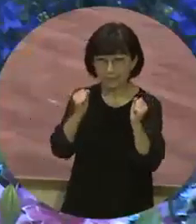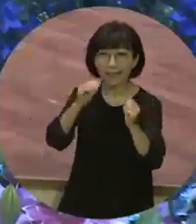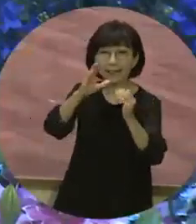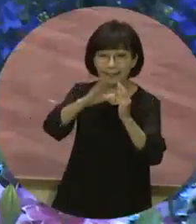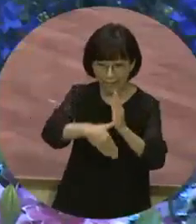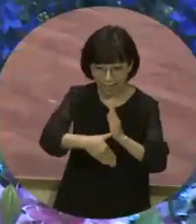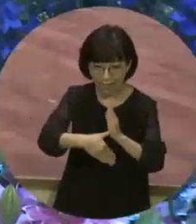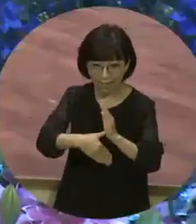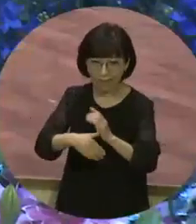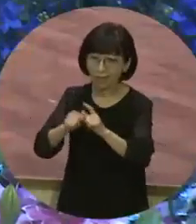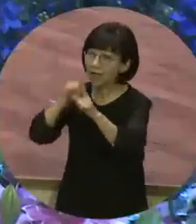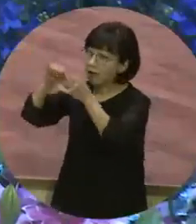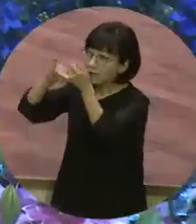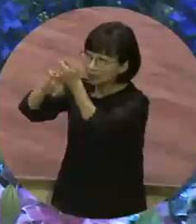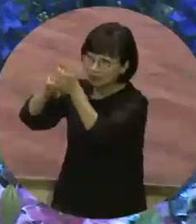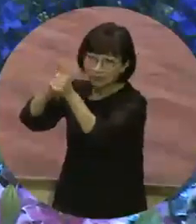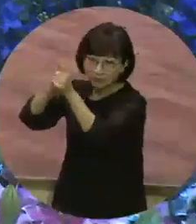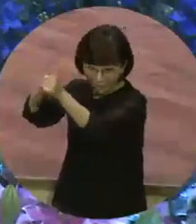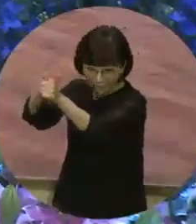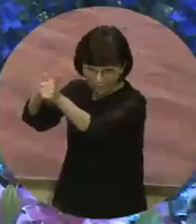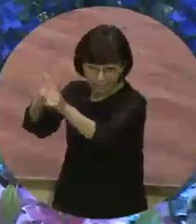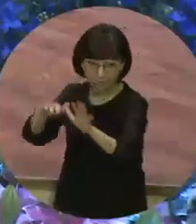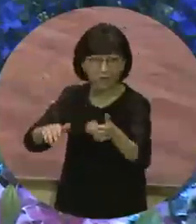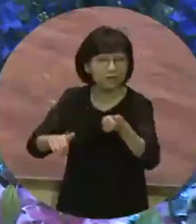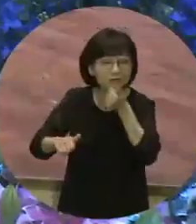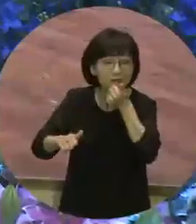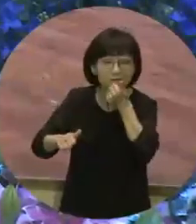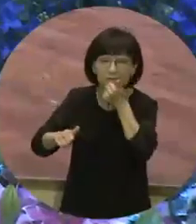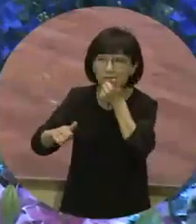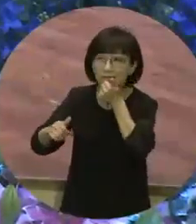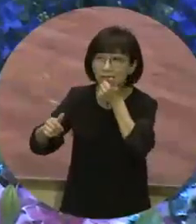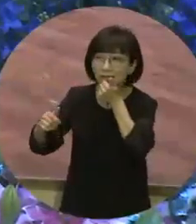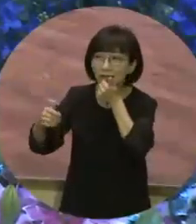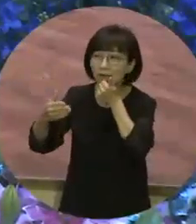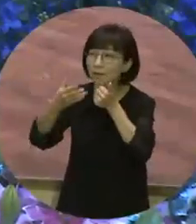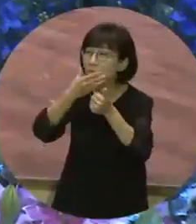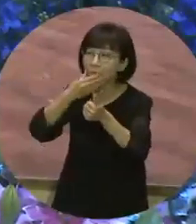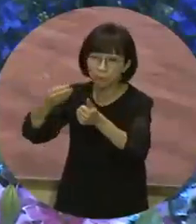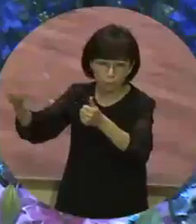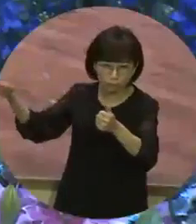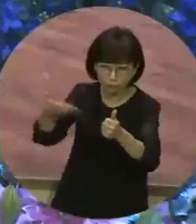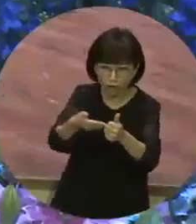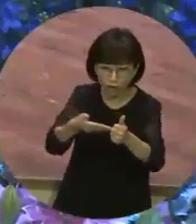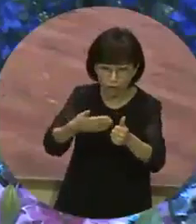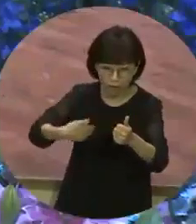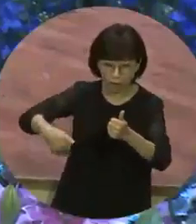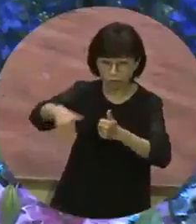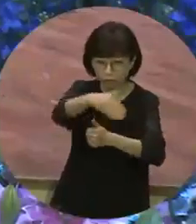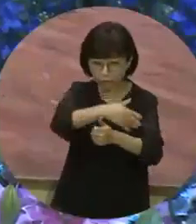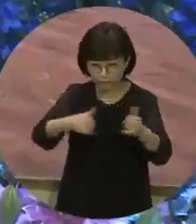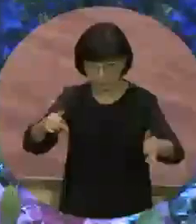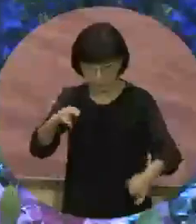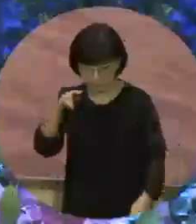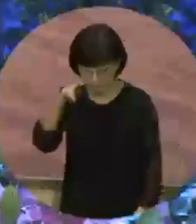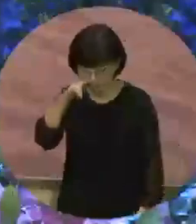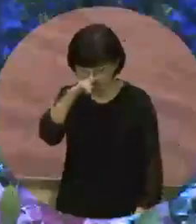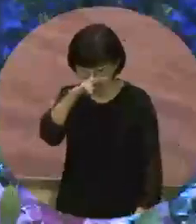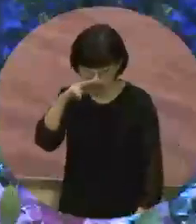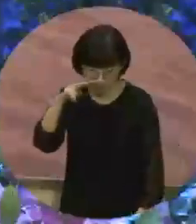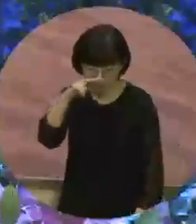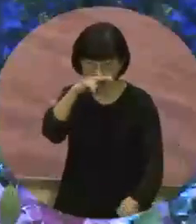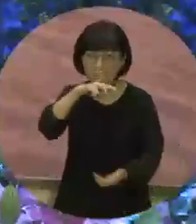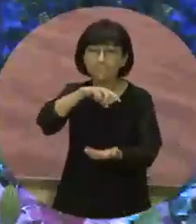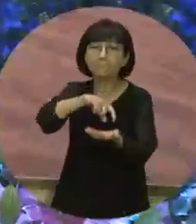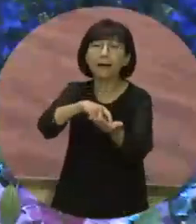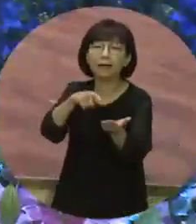언약하신 대로 이삭에게 블레셋 사람들이 시기할 정도로 큰 축복을